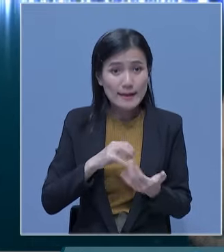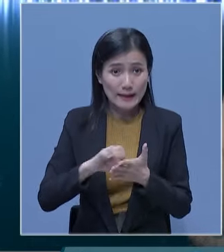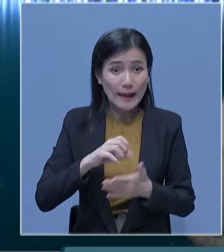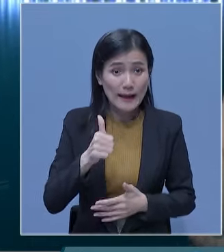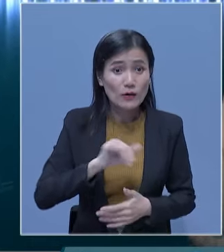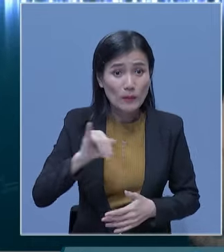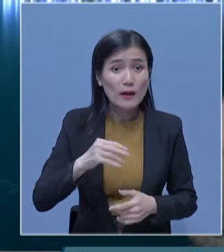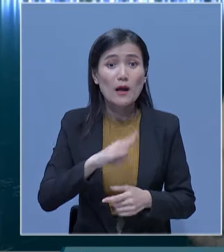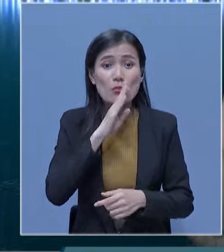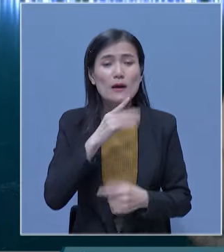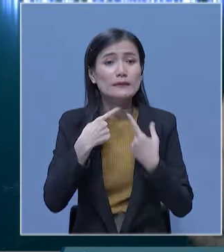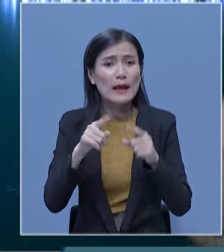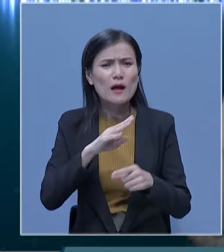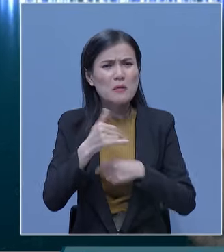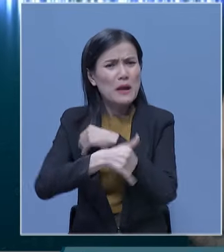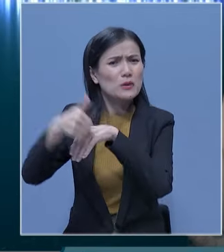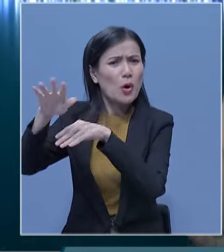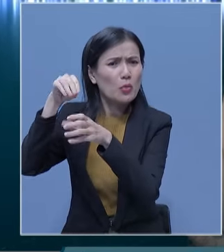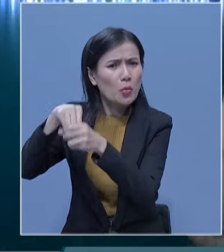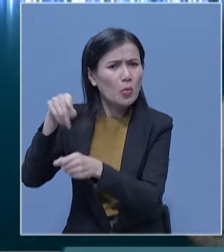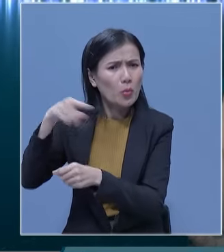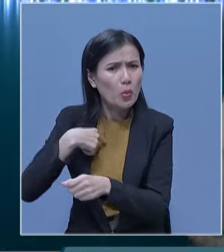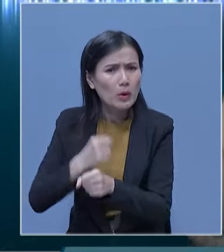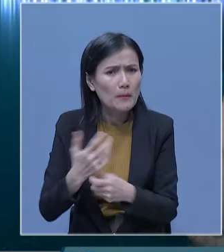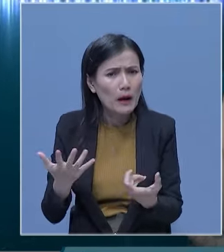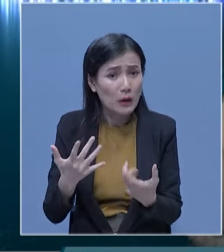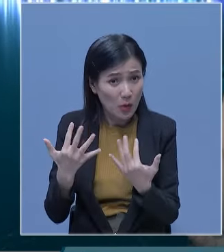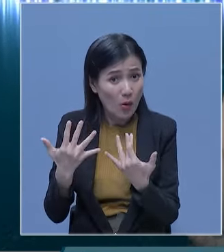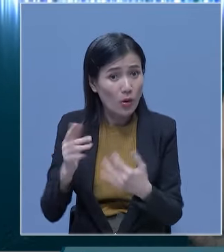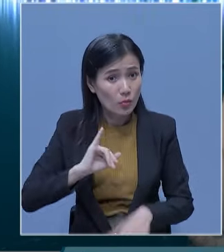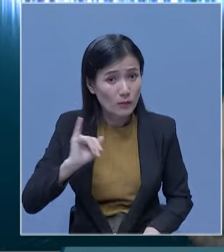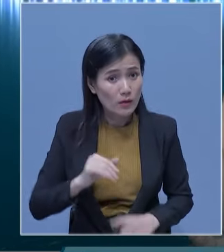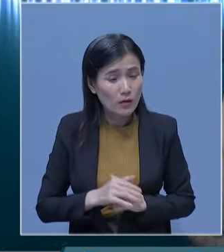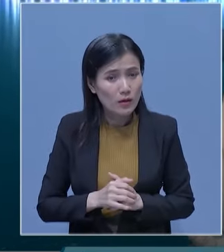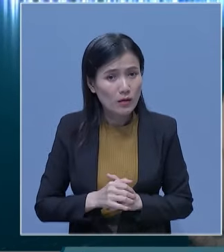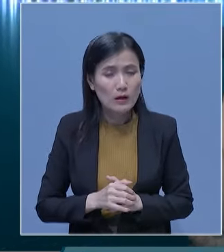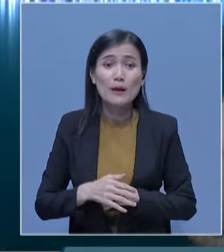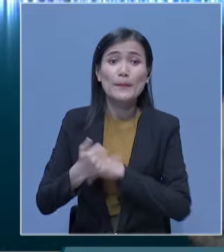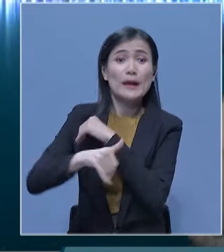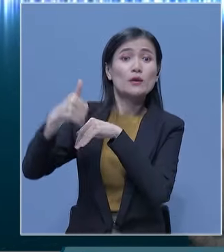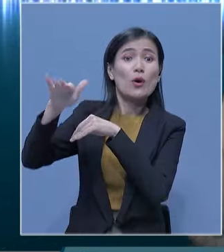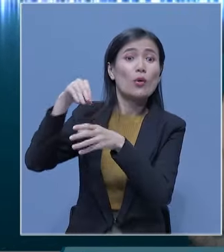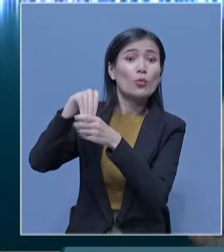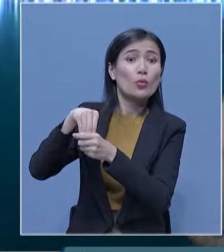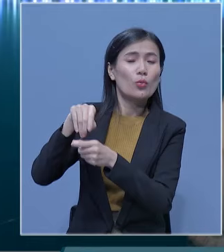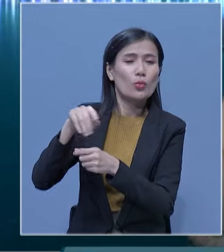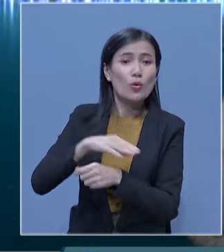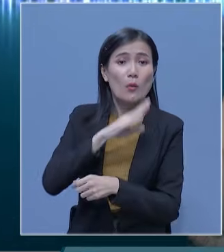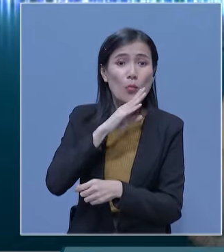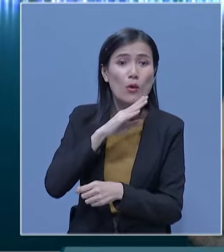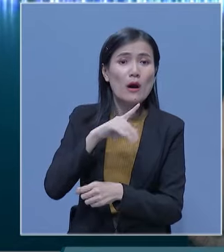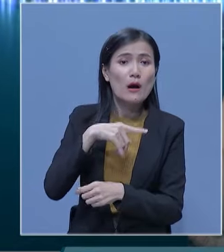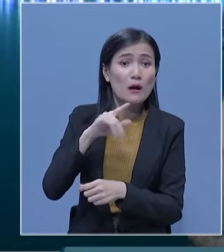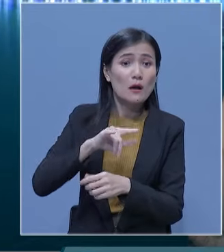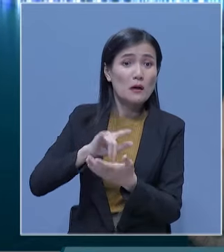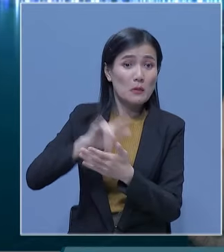ศอย่างนี้ควรจะรอก่อนไหมคะเผื่อจะดำเนินการออนไลน์ได้หรือยังไงคะ ก็ต่างประเทศคือถ้าเกิดใครไปต่างประเทศกลับมาค่อยม